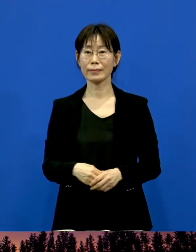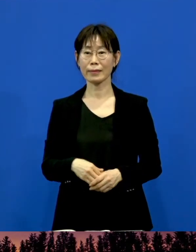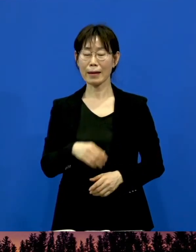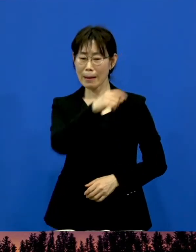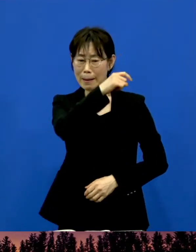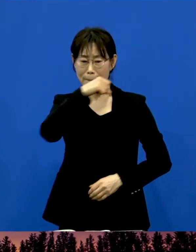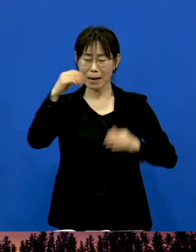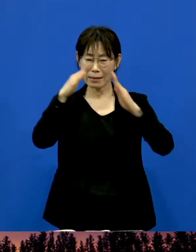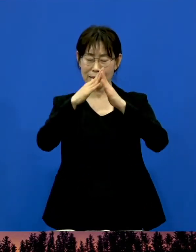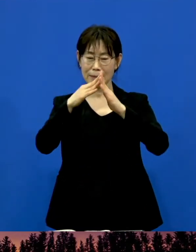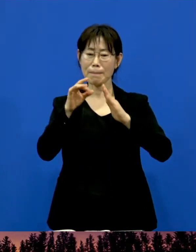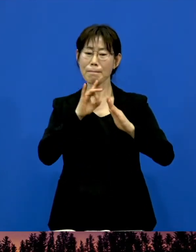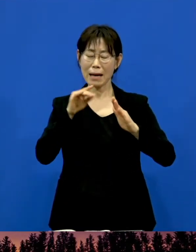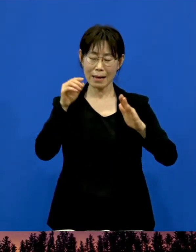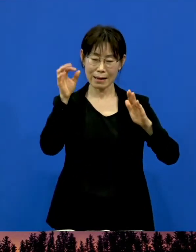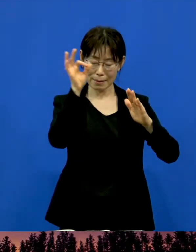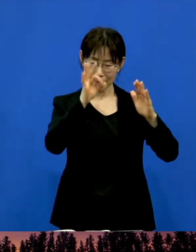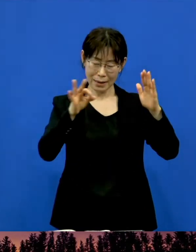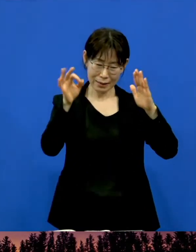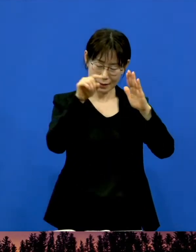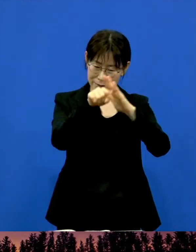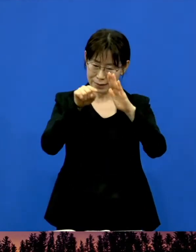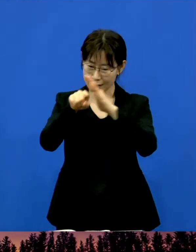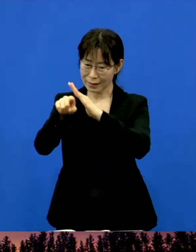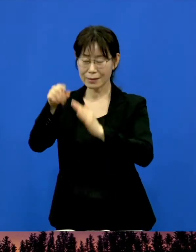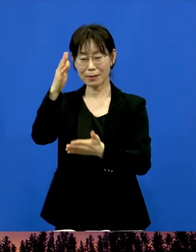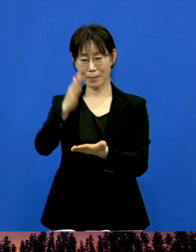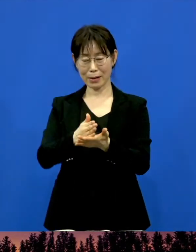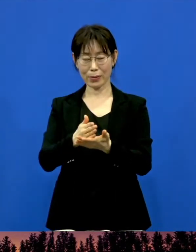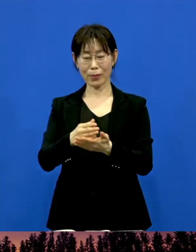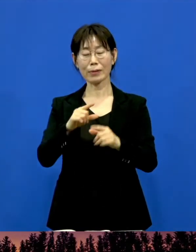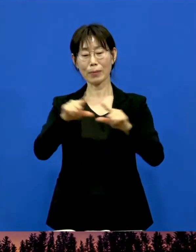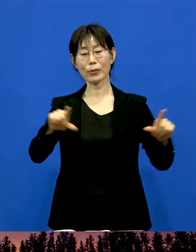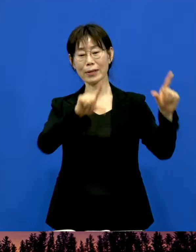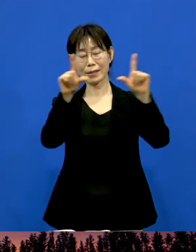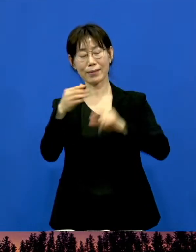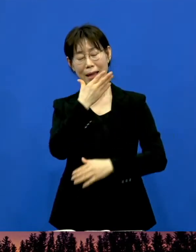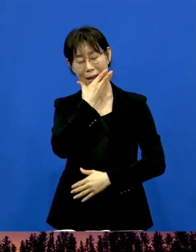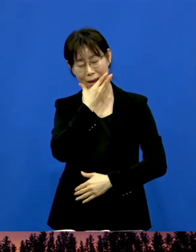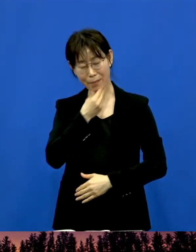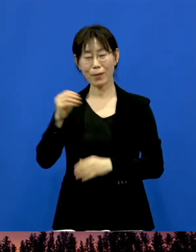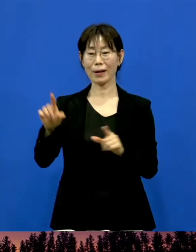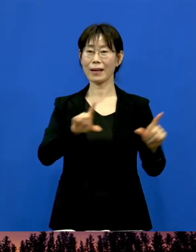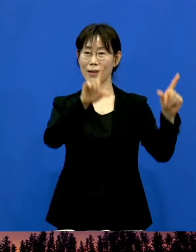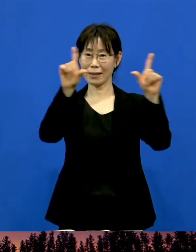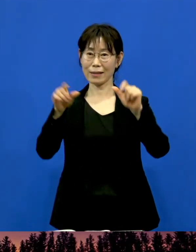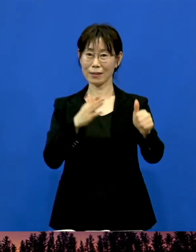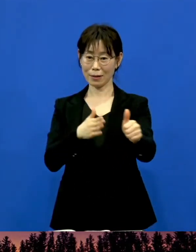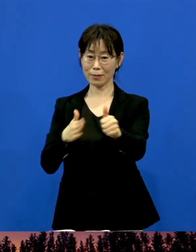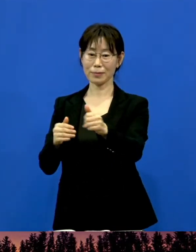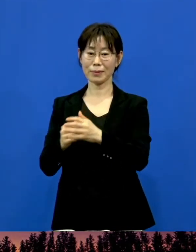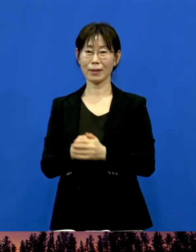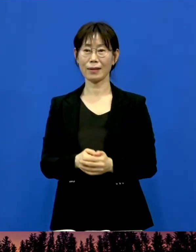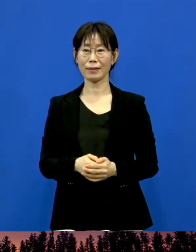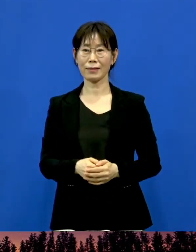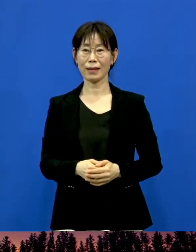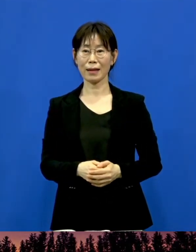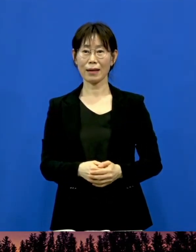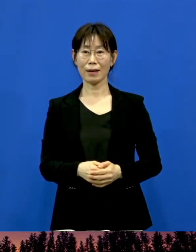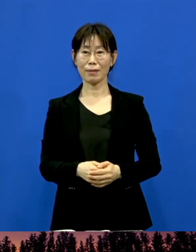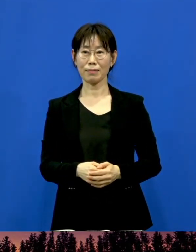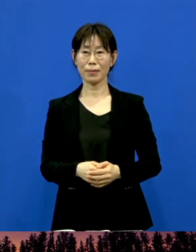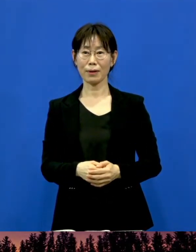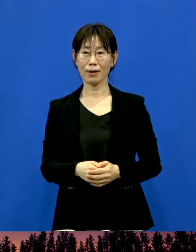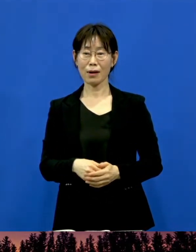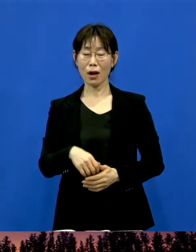마시고요, 그냥 일상을 행복하게 누리셔야 돼요. 어디 가야, 무엇을 만나야, 더